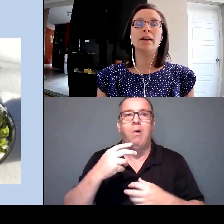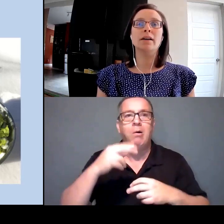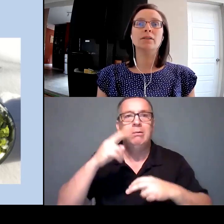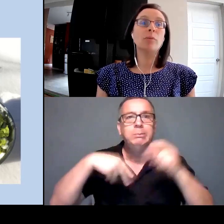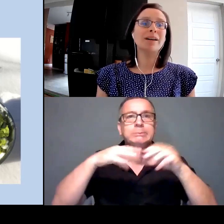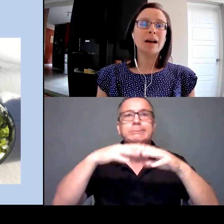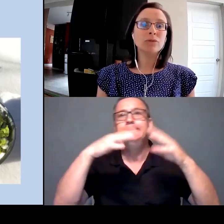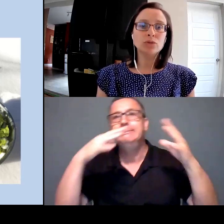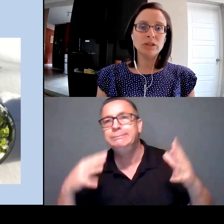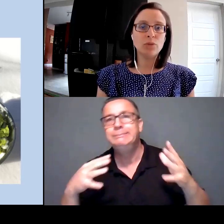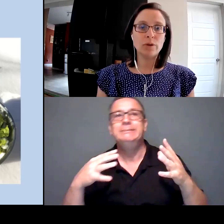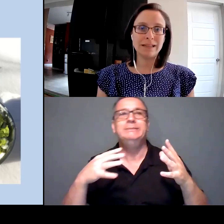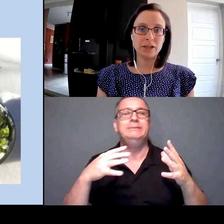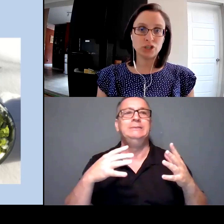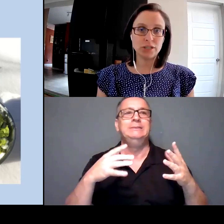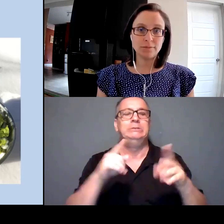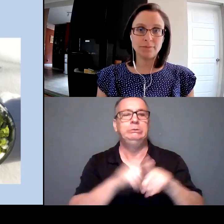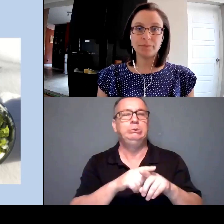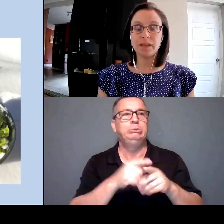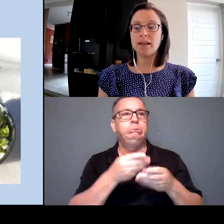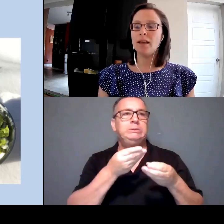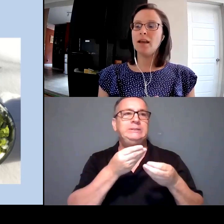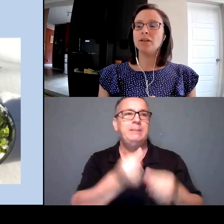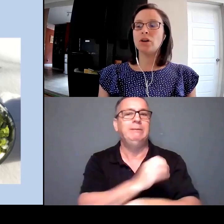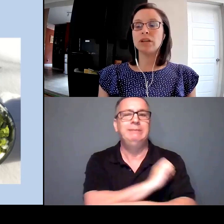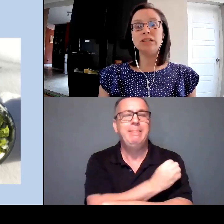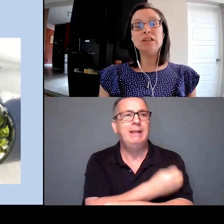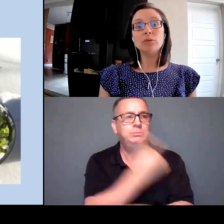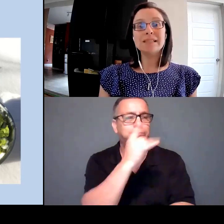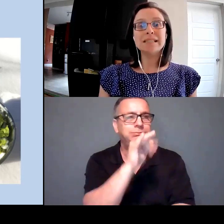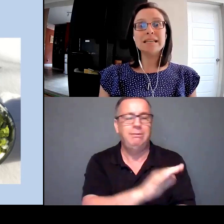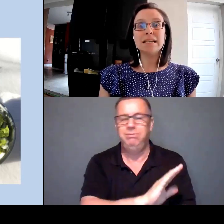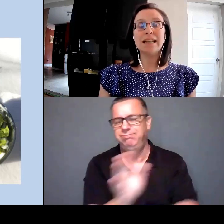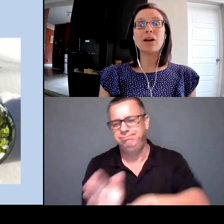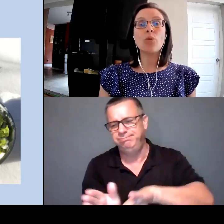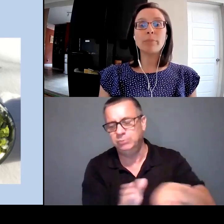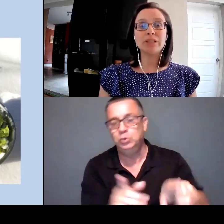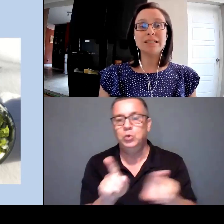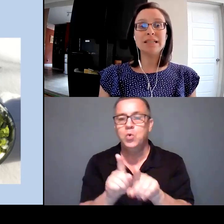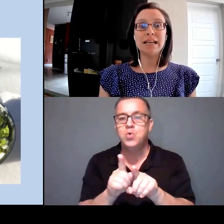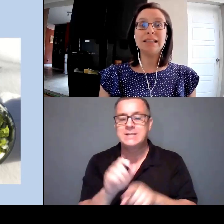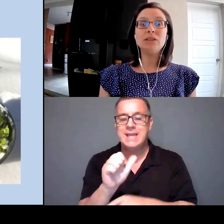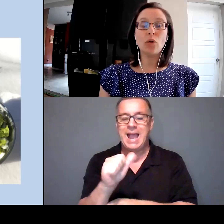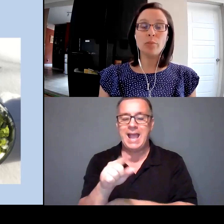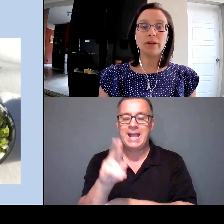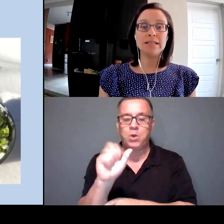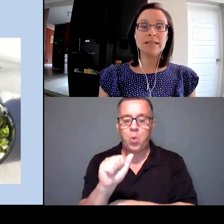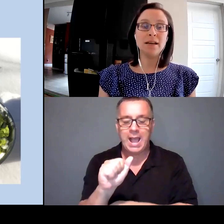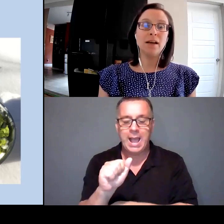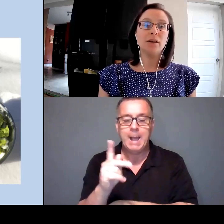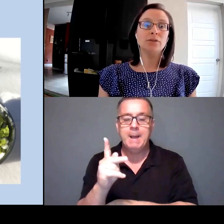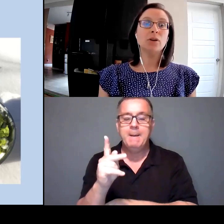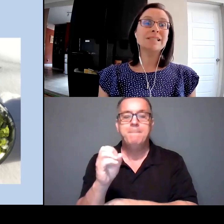soit demandante au niveau énergie. OK? Donc, il y a aussi l'aquaponie et